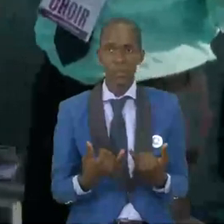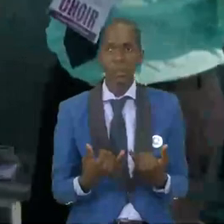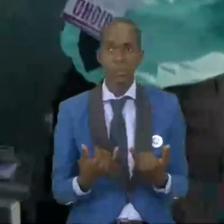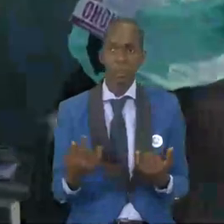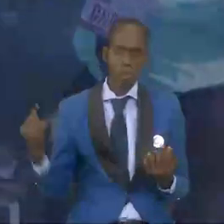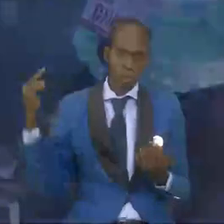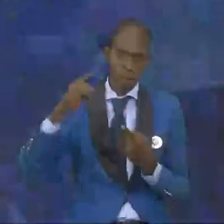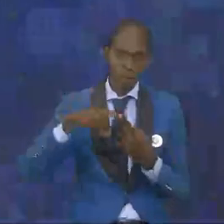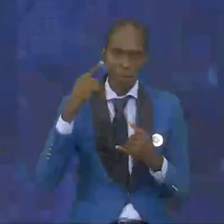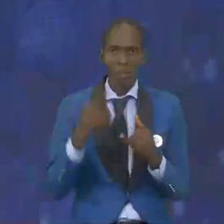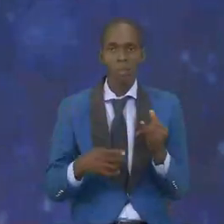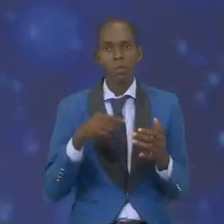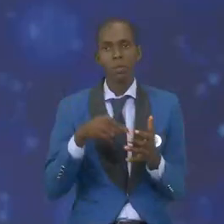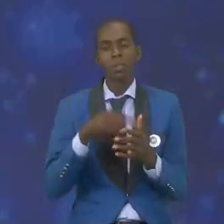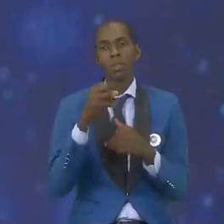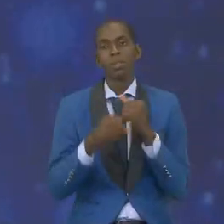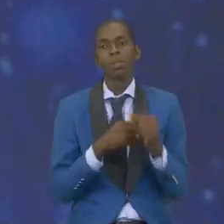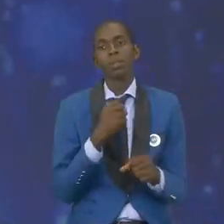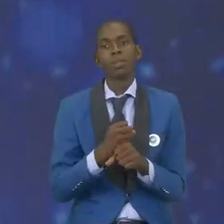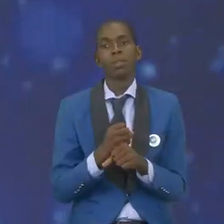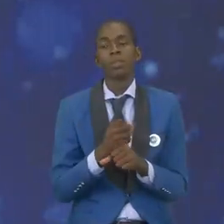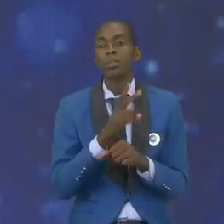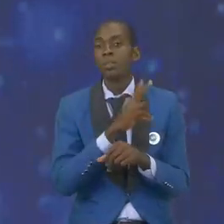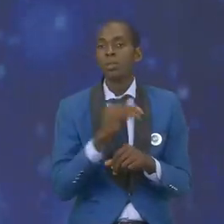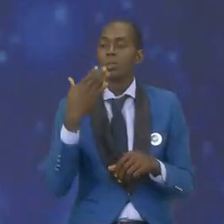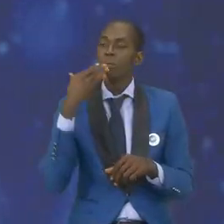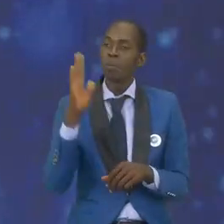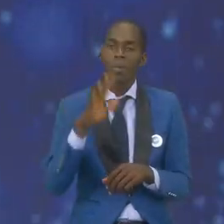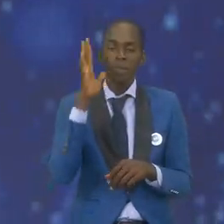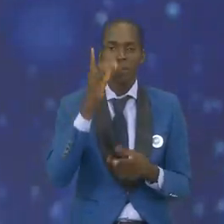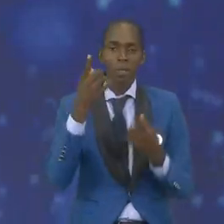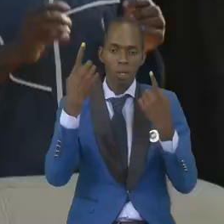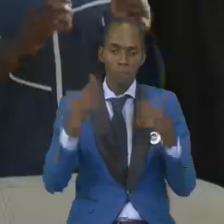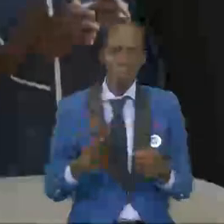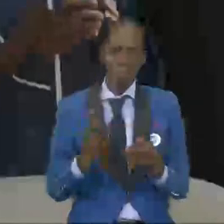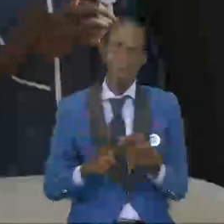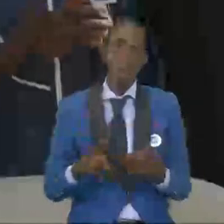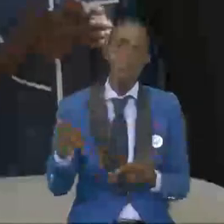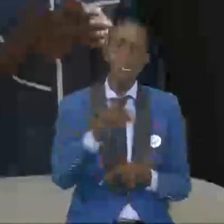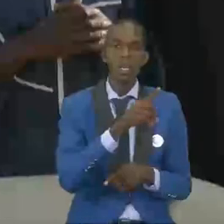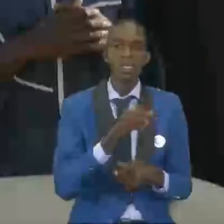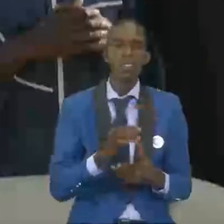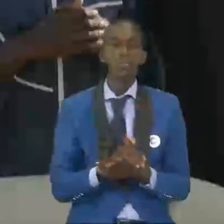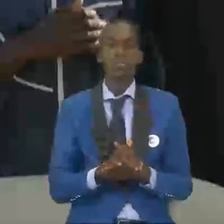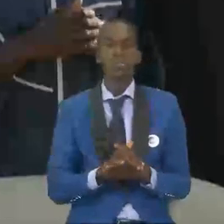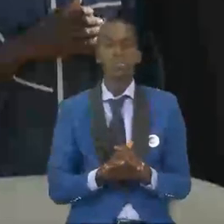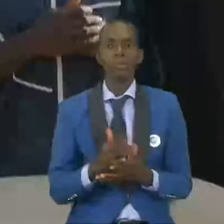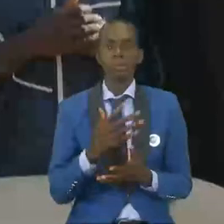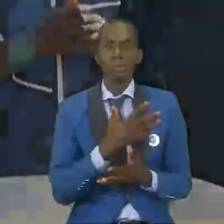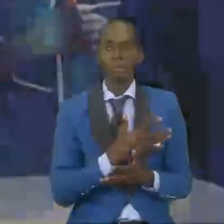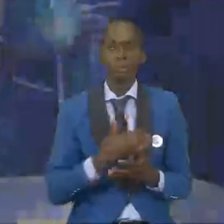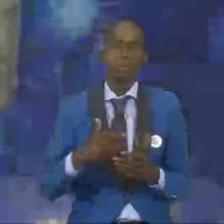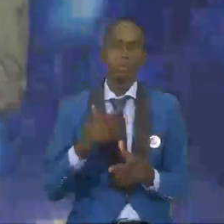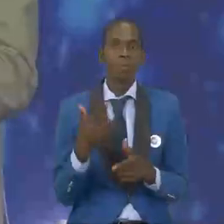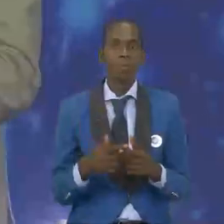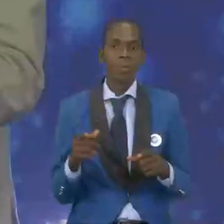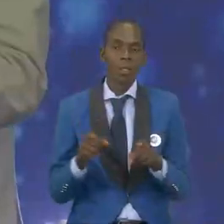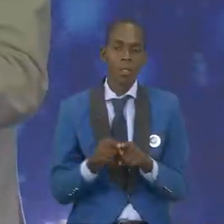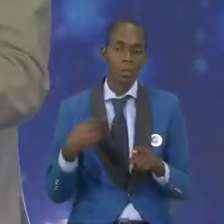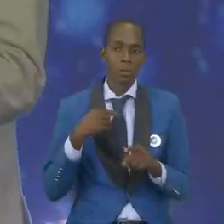Et la protection de la sécurité dans ta vie, à partir de maintenant, jusqu'à la fin de cette année, aucun malheur ne